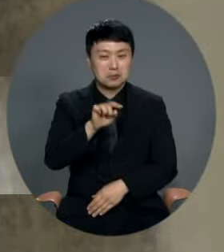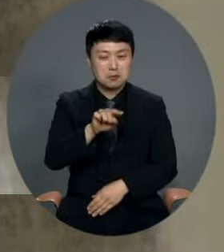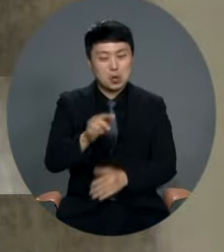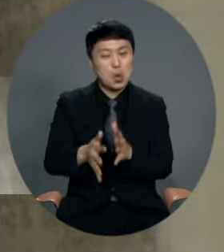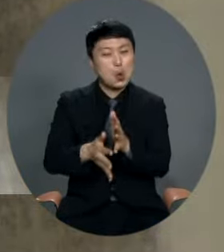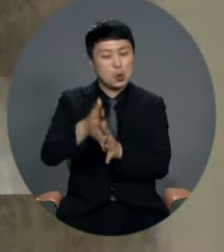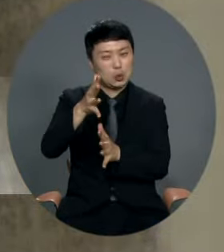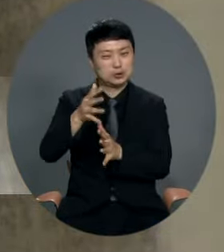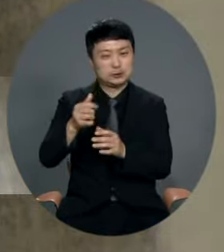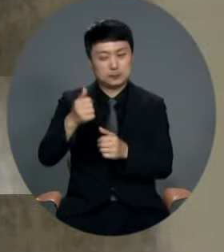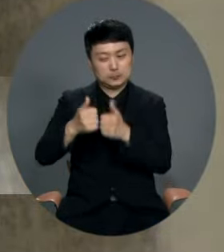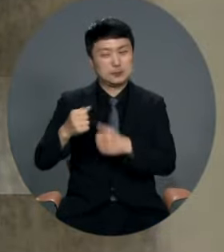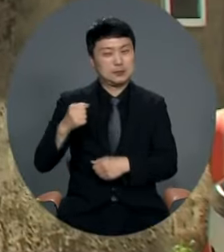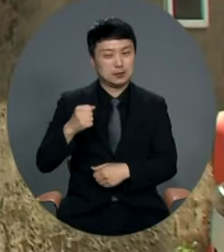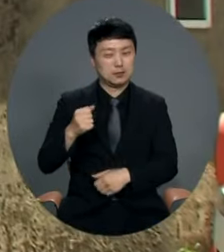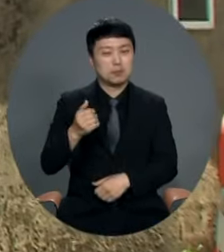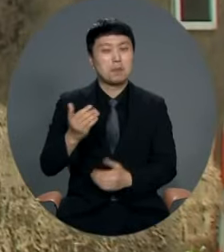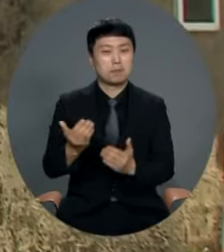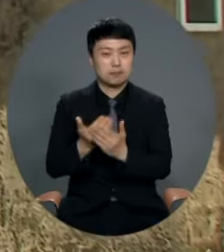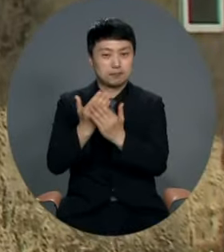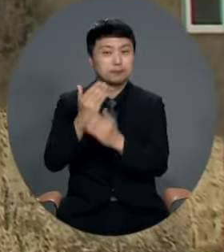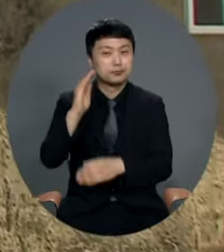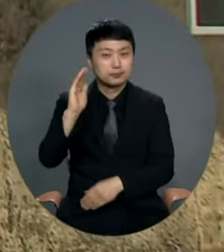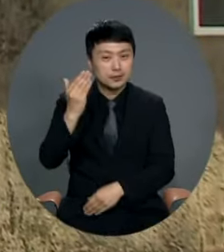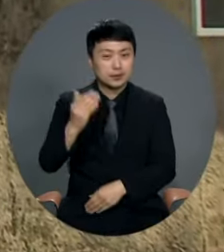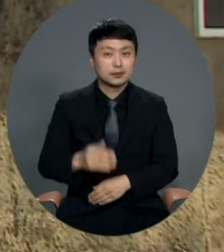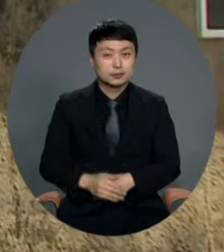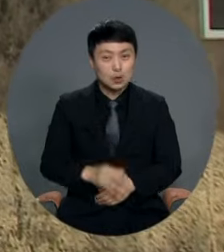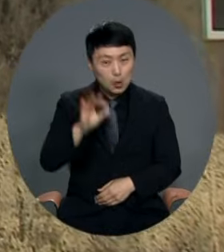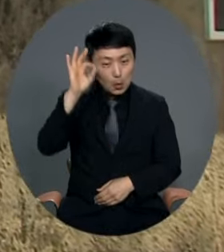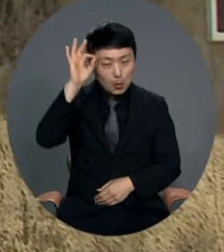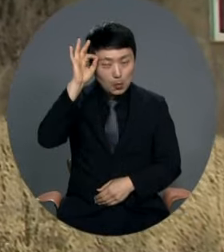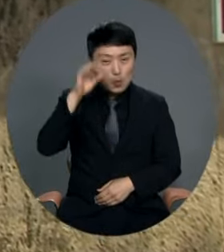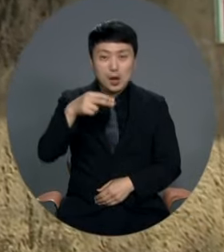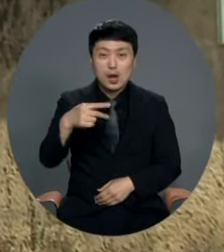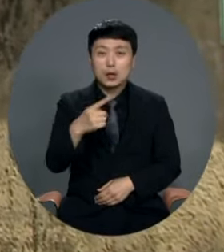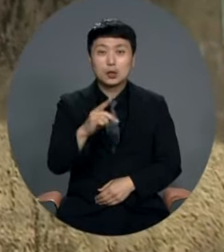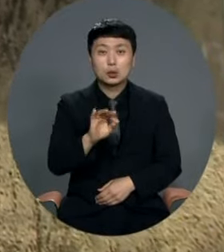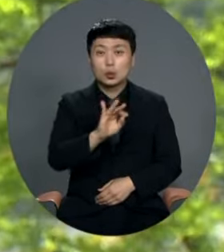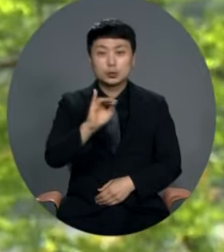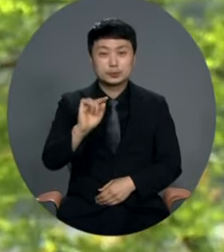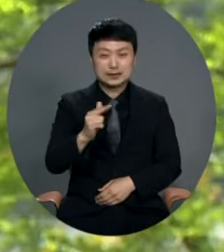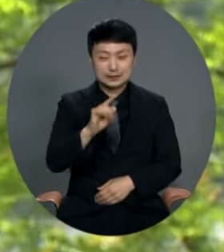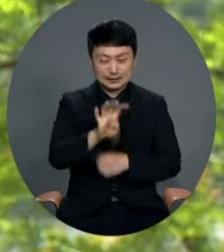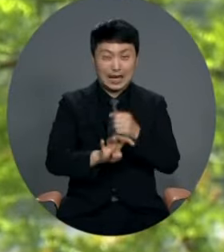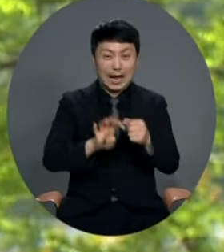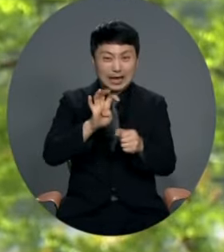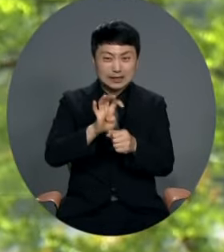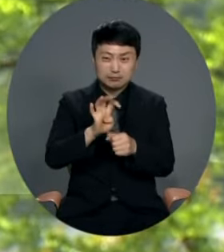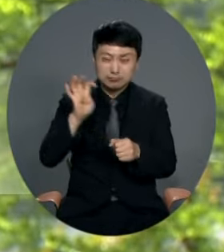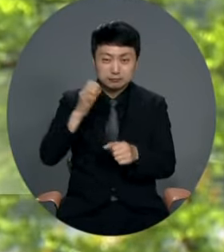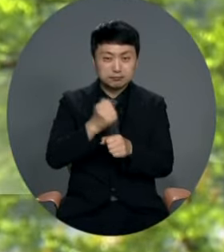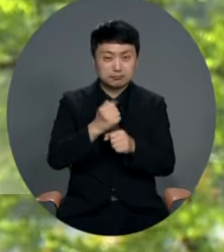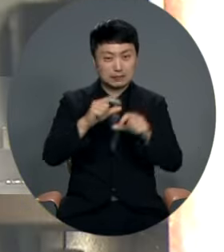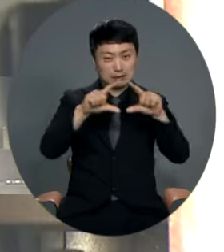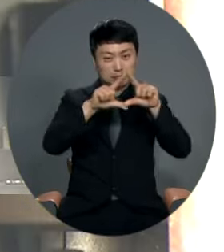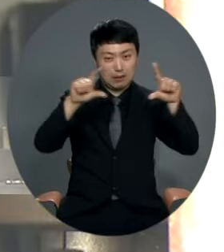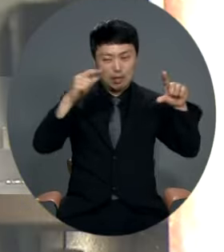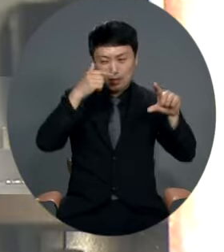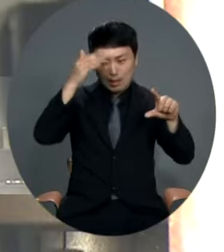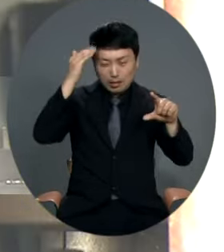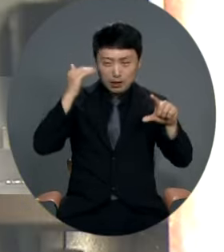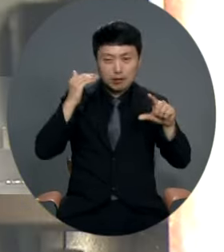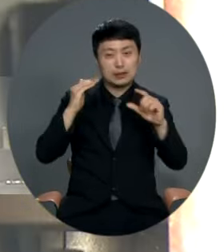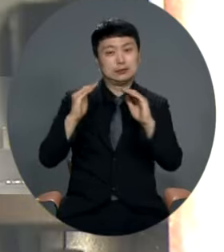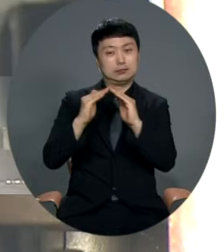도시의 경쟁력이 되고 있습니다. 포항 동빈항에서 만난 40년 넘은 간판. 고풍스러운 건물과 잘 어울리는